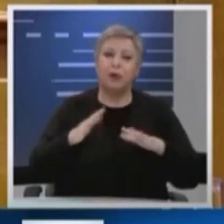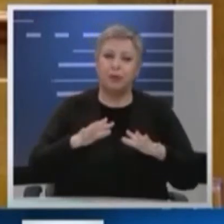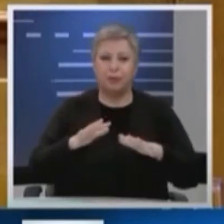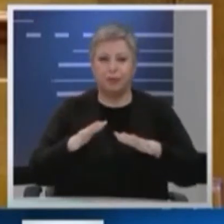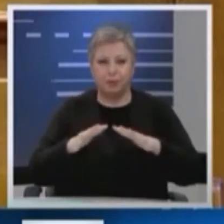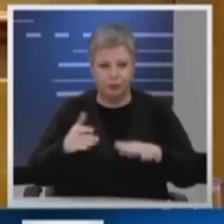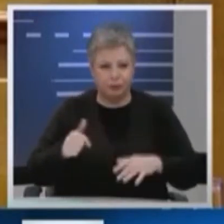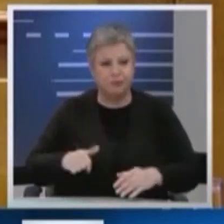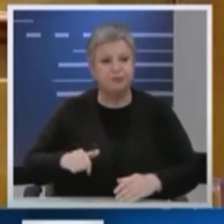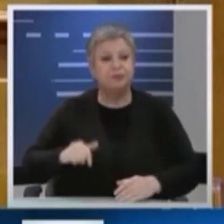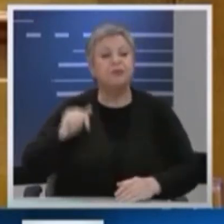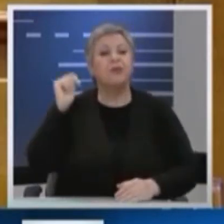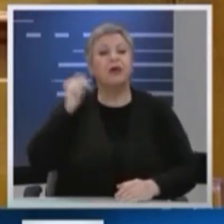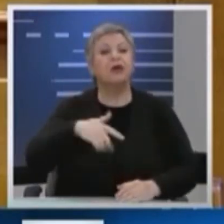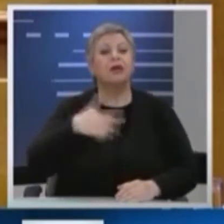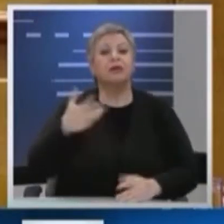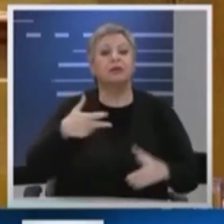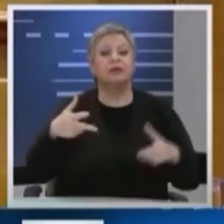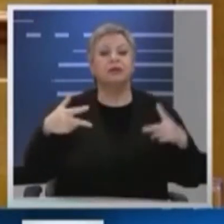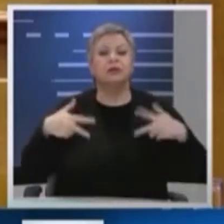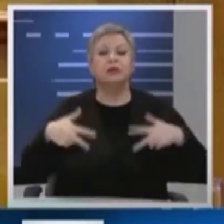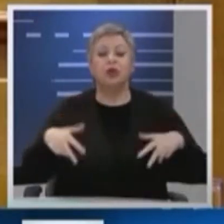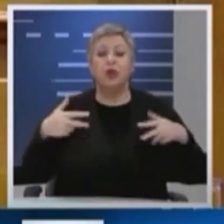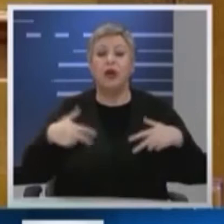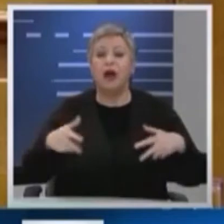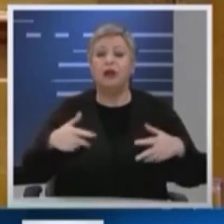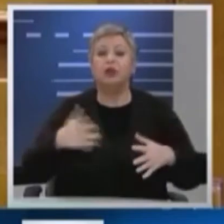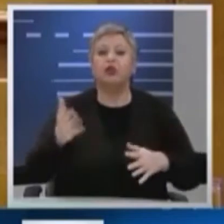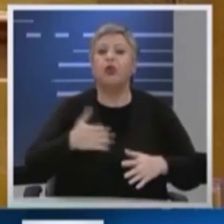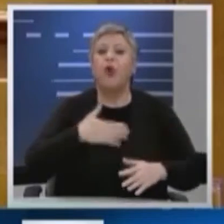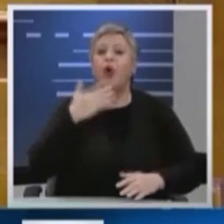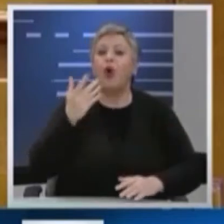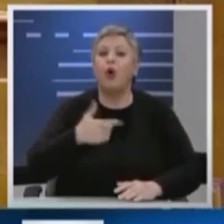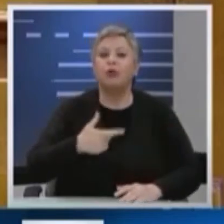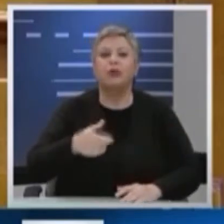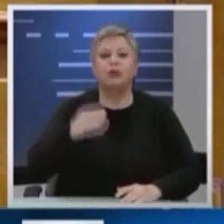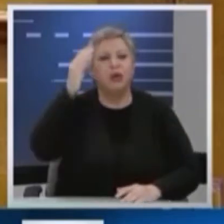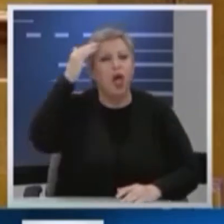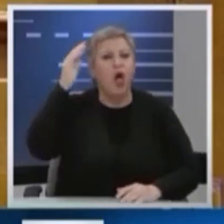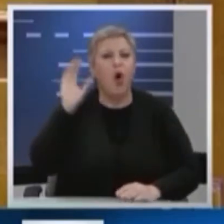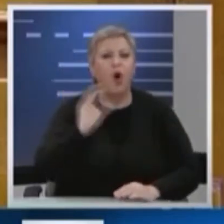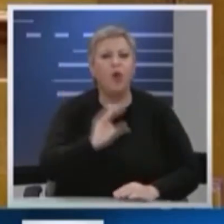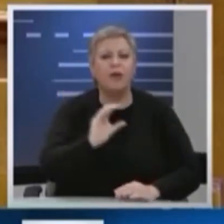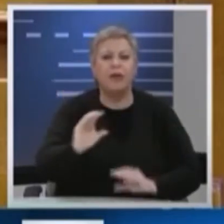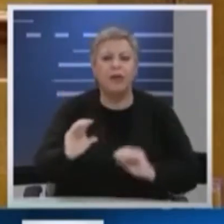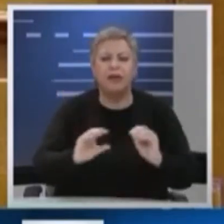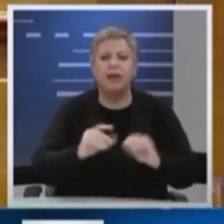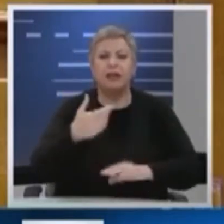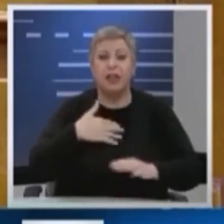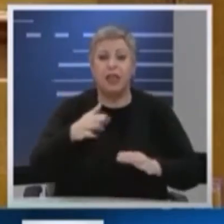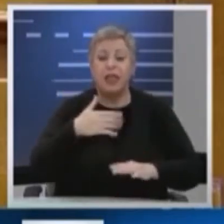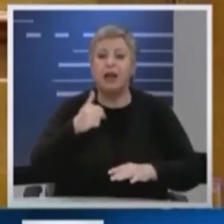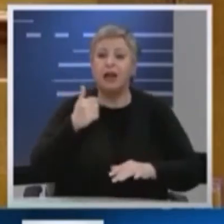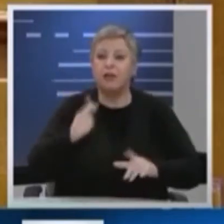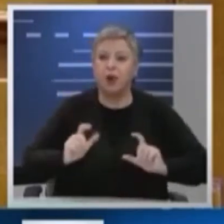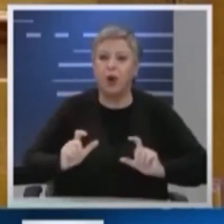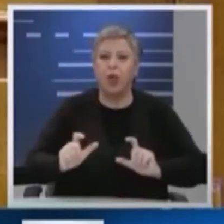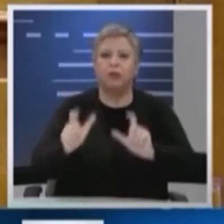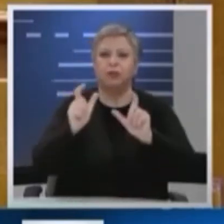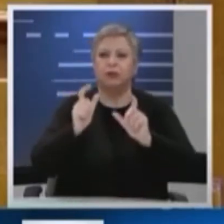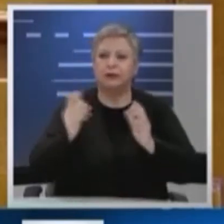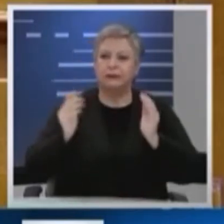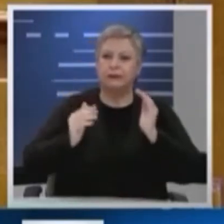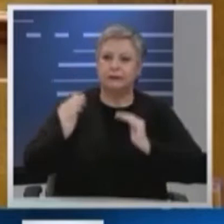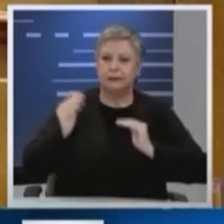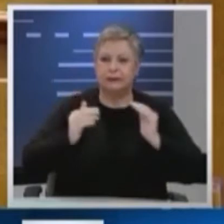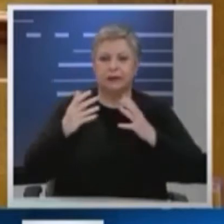και το υπάρχον κράτος αντιστέκεται πεισματικά σε κάθε επενδυτική πρωτοβουλία. Έπρεπε από τη δεδομένη πίτα να εξοικονομηθεί το